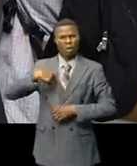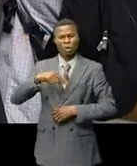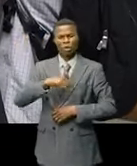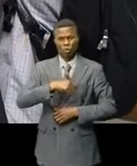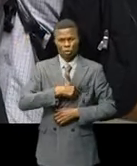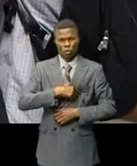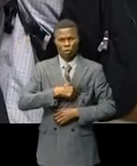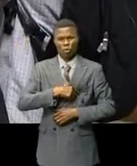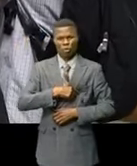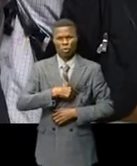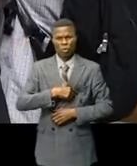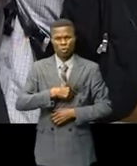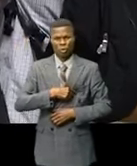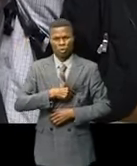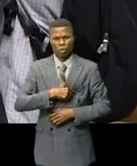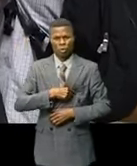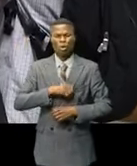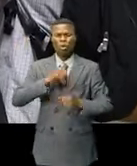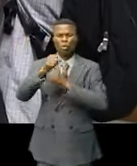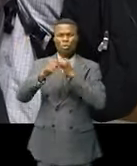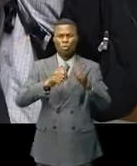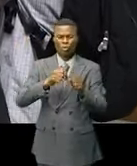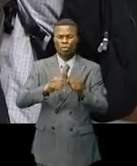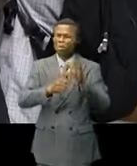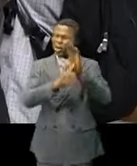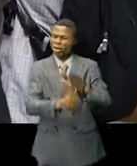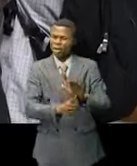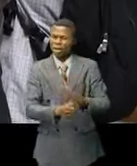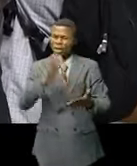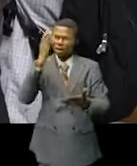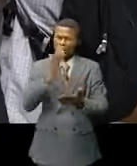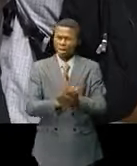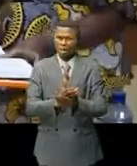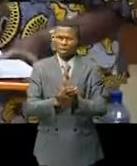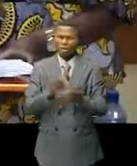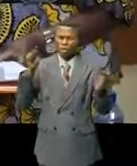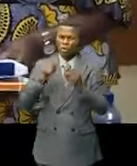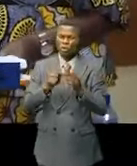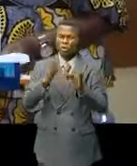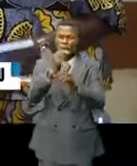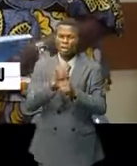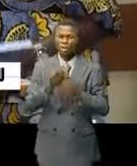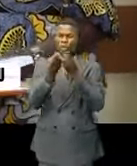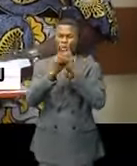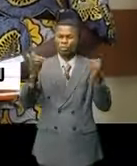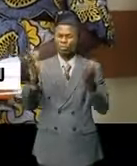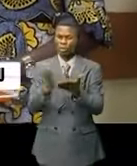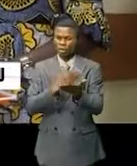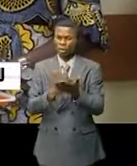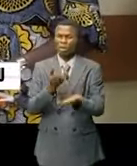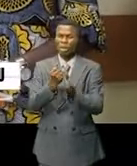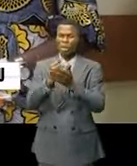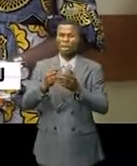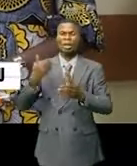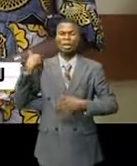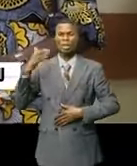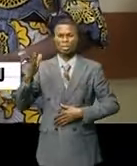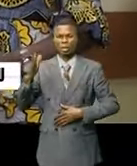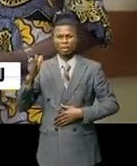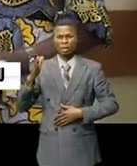avons combattu la dictature jusqu'au moment où nous l'avons vaincue. Ces livres visent à aider le pouvoir public